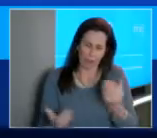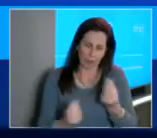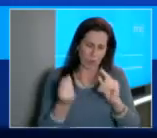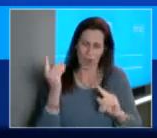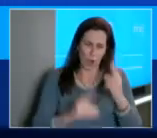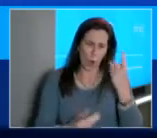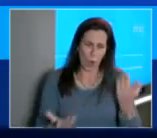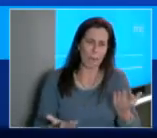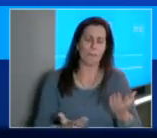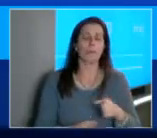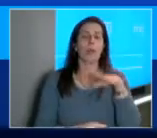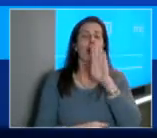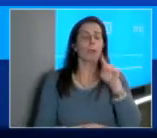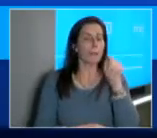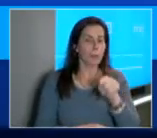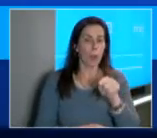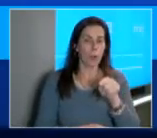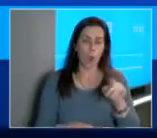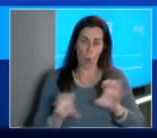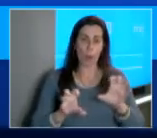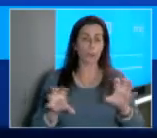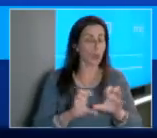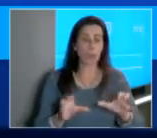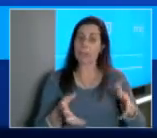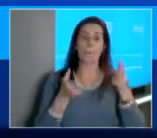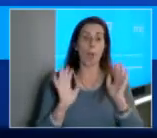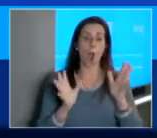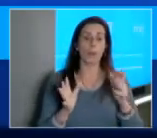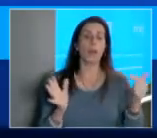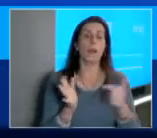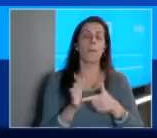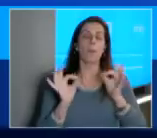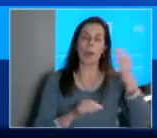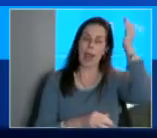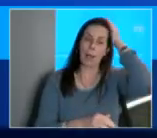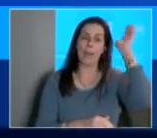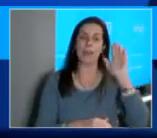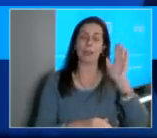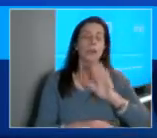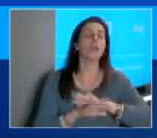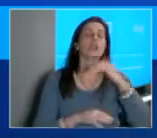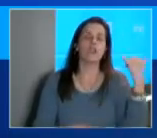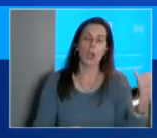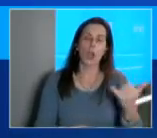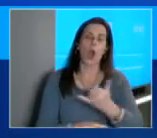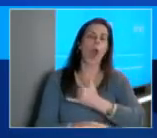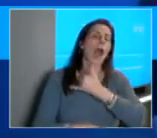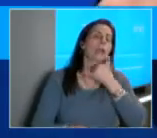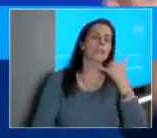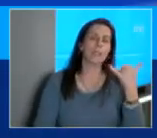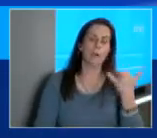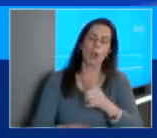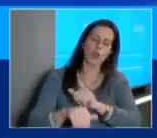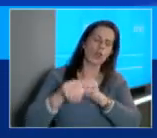עם הוועדה הזאת. נתניהו כאן בקטע שראינו כועס מאוד, בעיקר על נפתלי בנט, שר הביטחון, שכל הזמן מחבק אותו